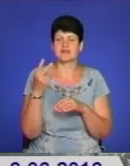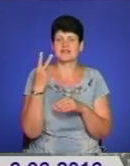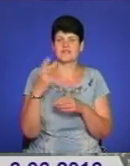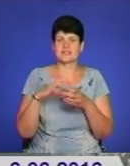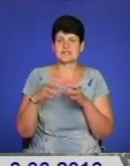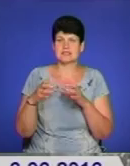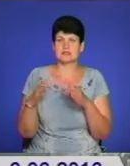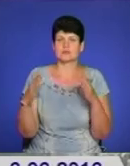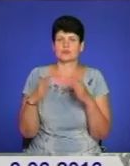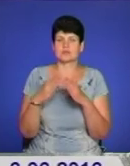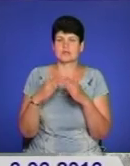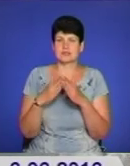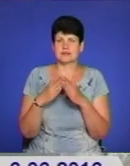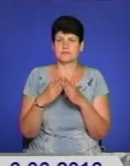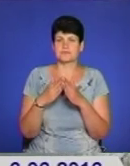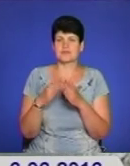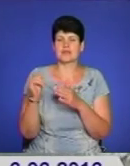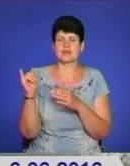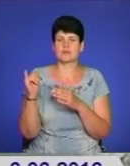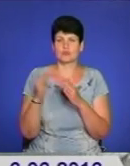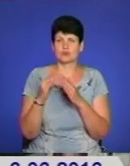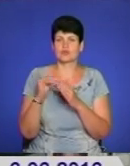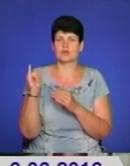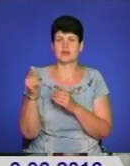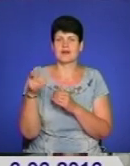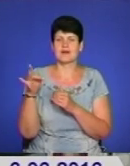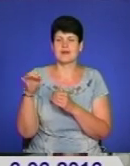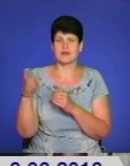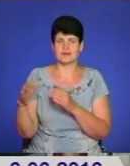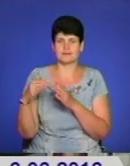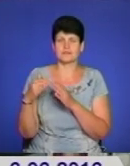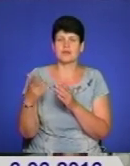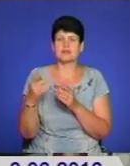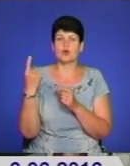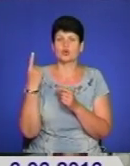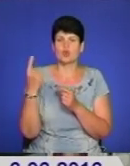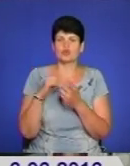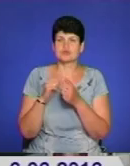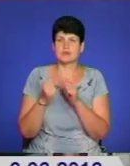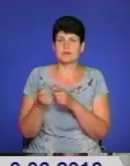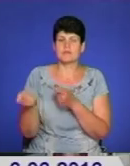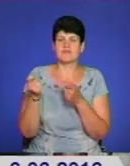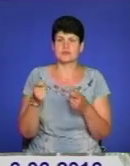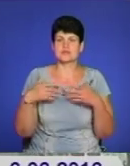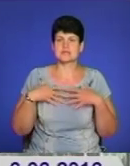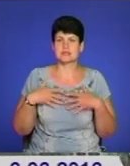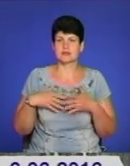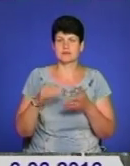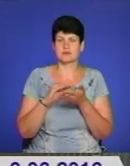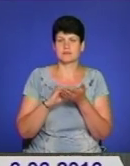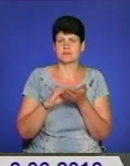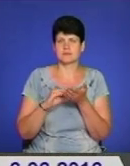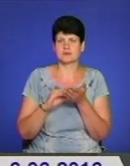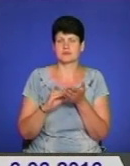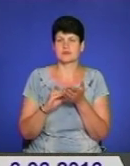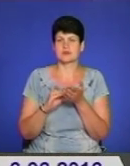цеглини з будівлі родового гнізда Ігоря Герети. На одному з каменів, привезеному із Криму, викарбовано автограф